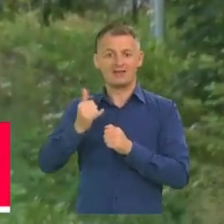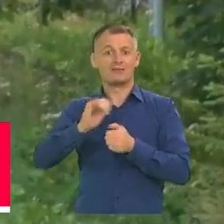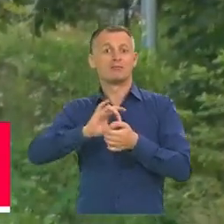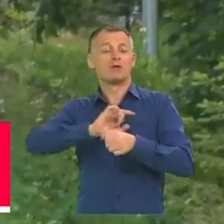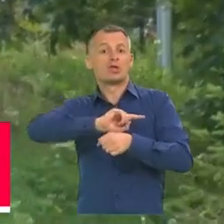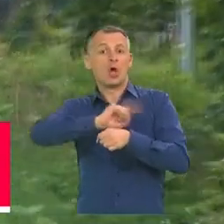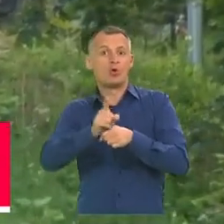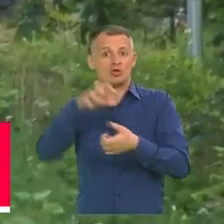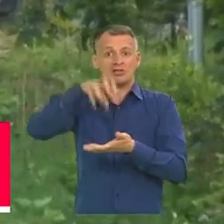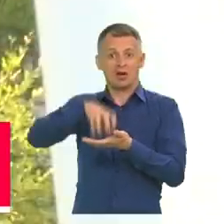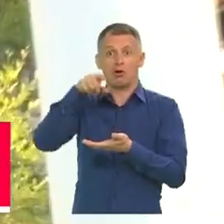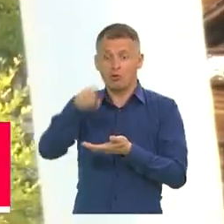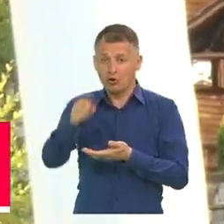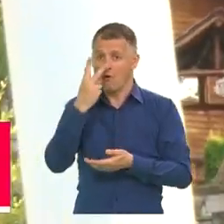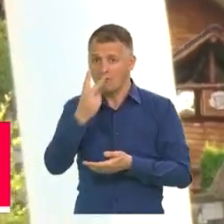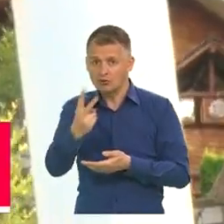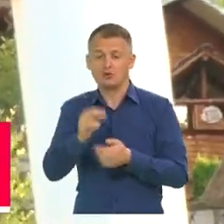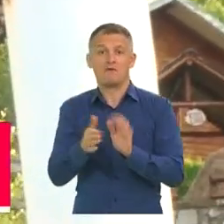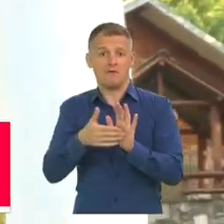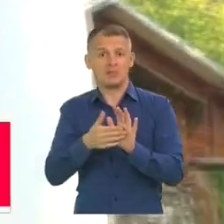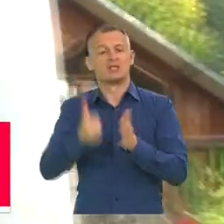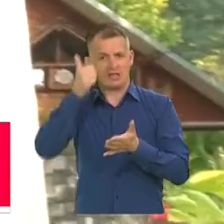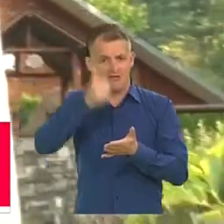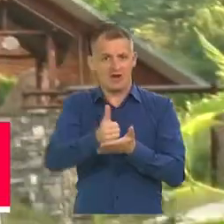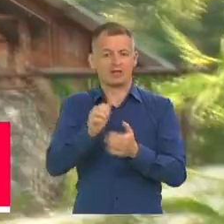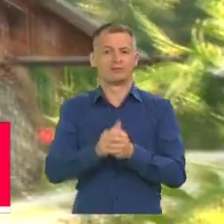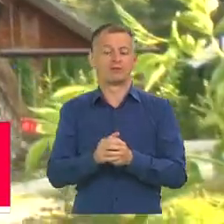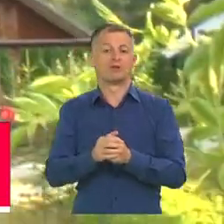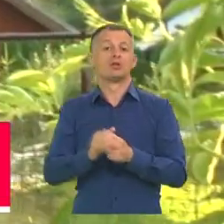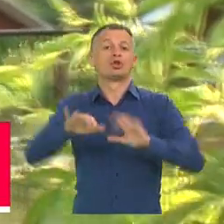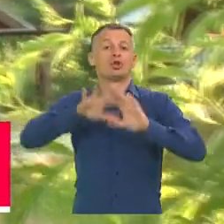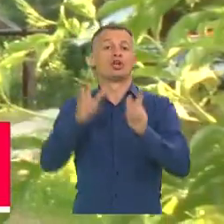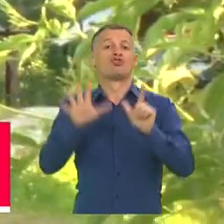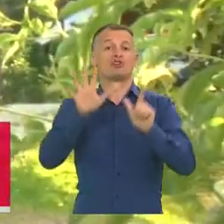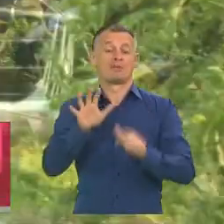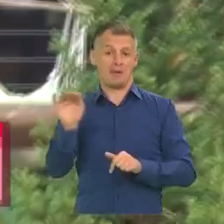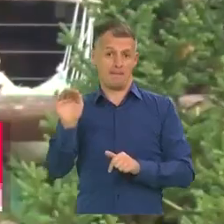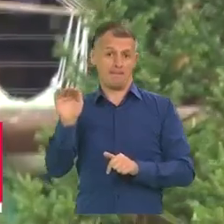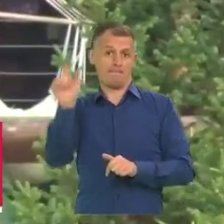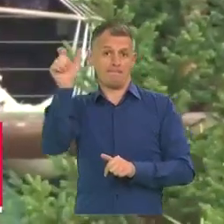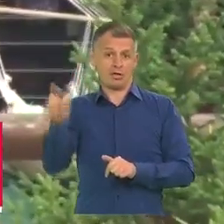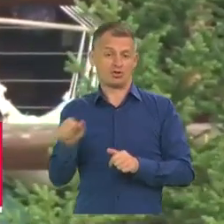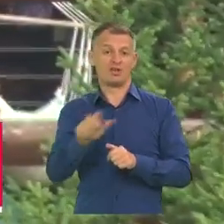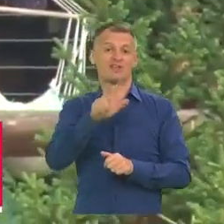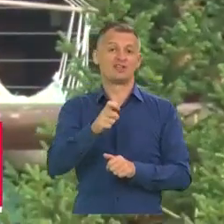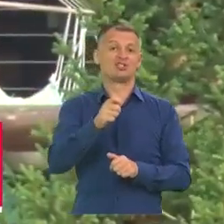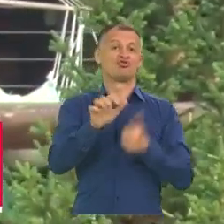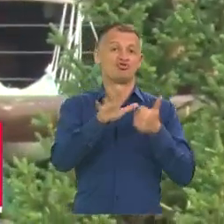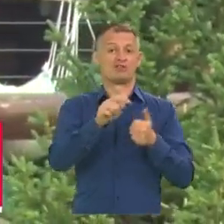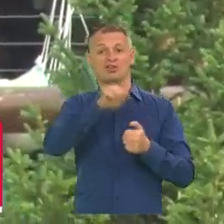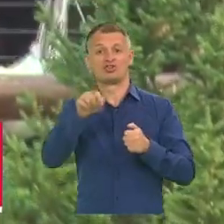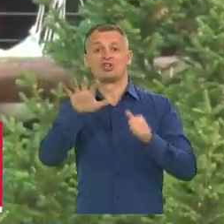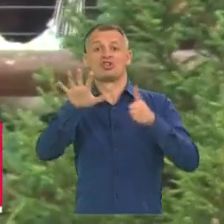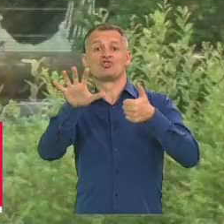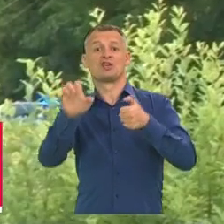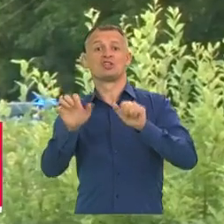locului, constatând faptul că aspectele sesizate se confirmă, fiind vorba de 7 persoane cu vârste cuprinse între 36 și 68 de ani,